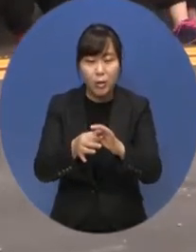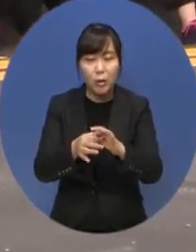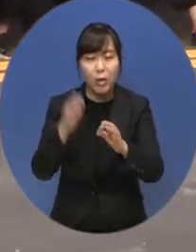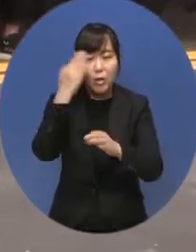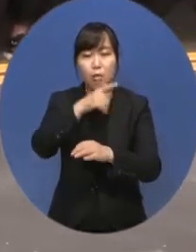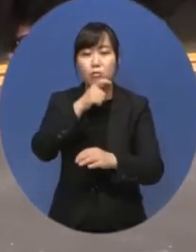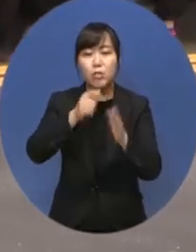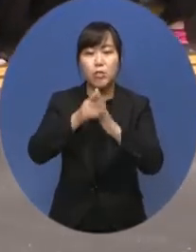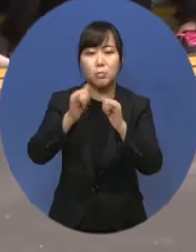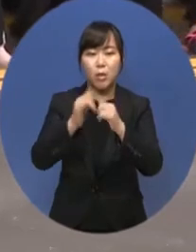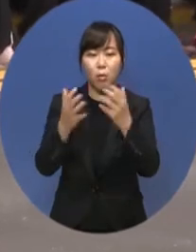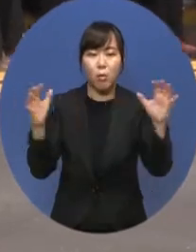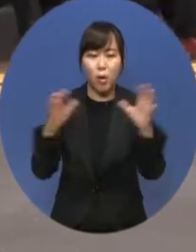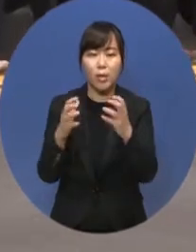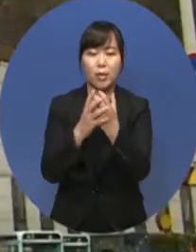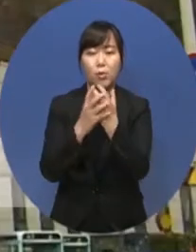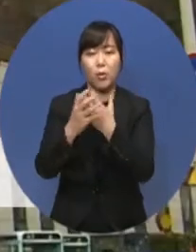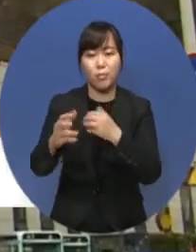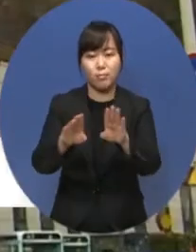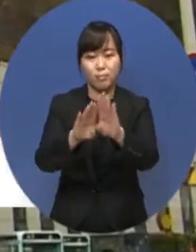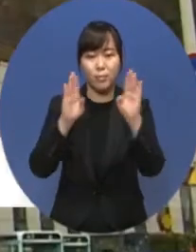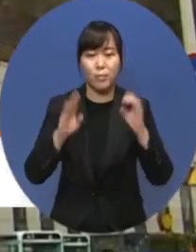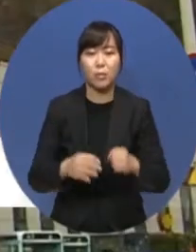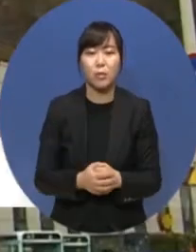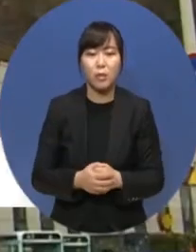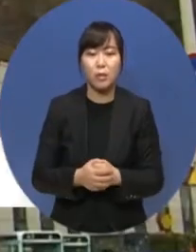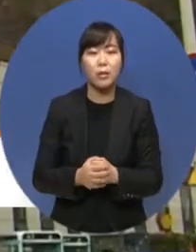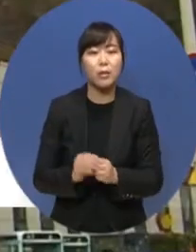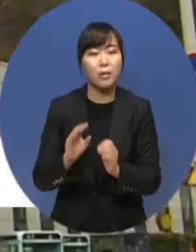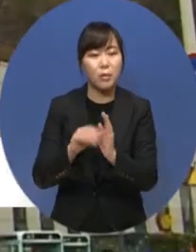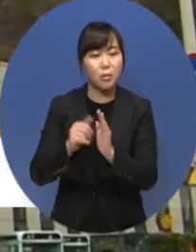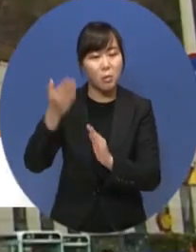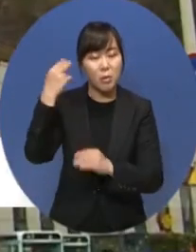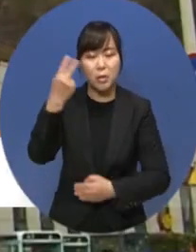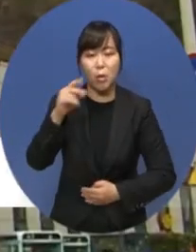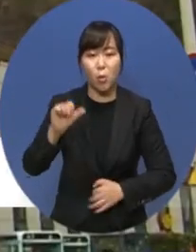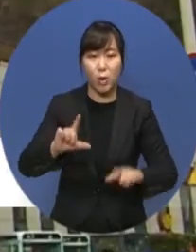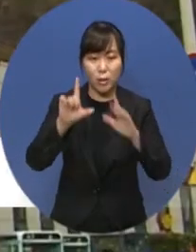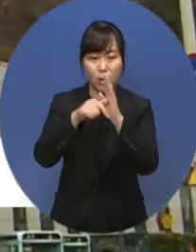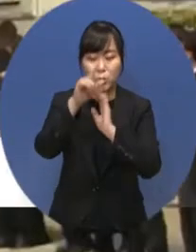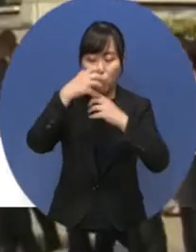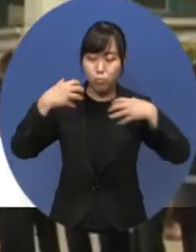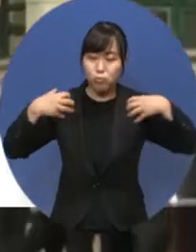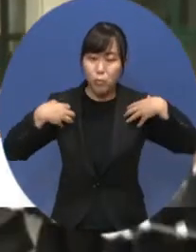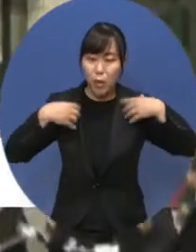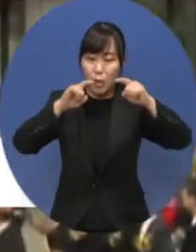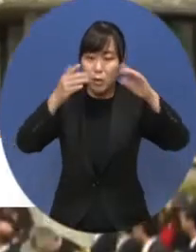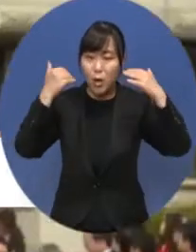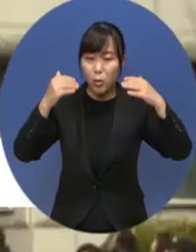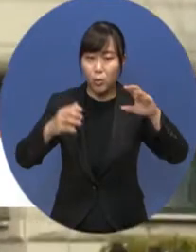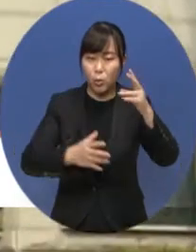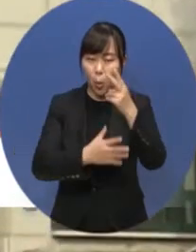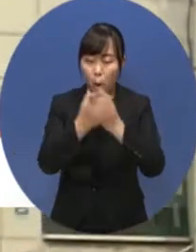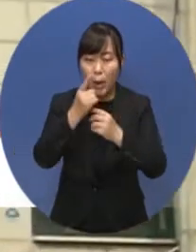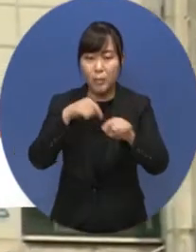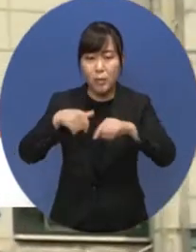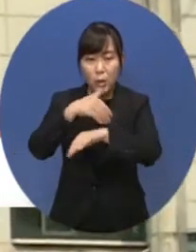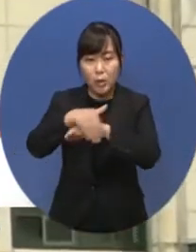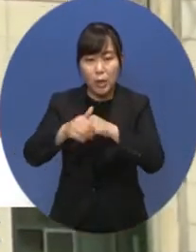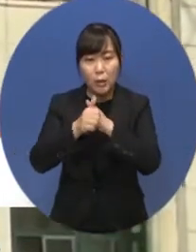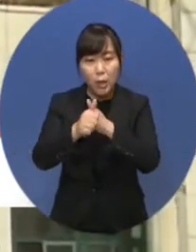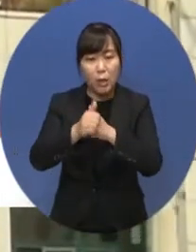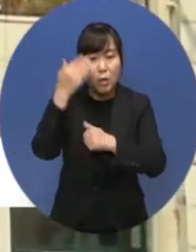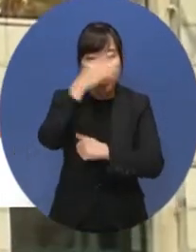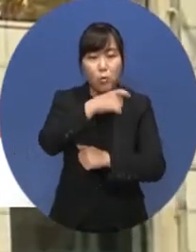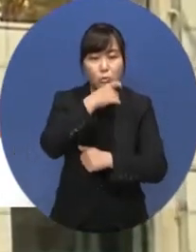여수시민 궐기대회를 가졌습니다. 이 자리에서는 지난 2005년 정부의 대학 통합 정책에 따라